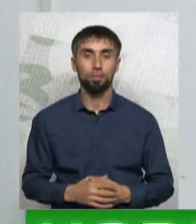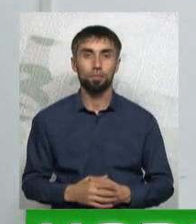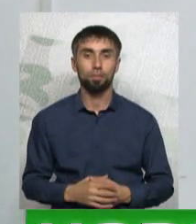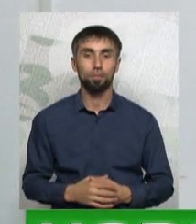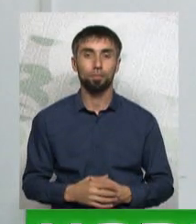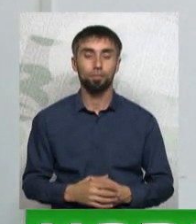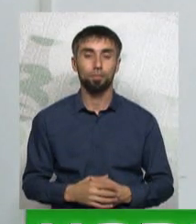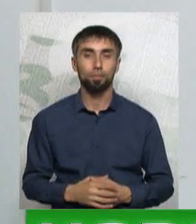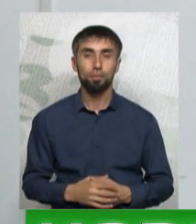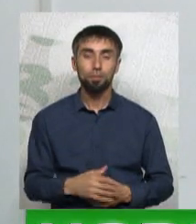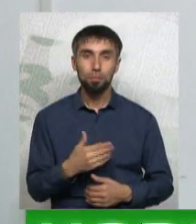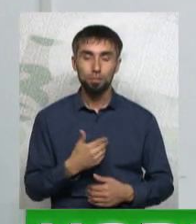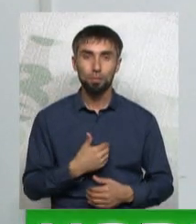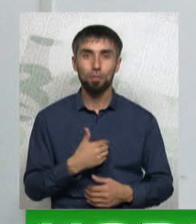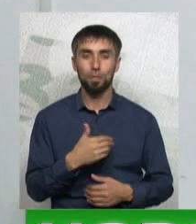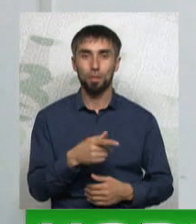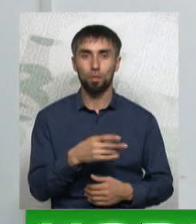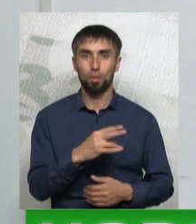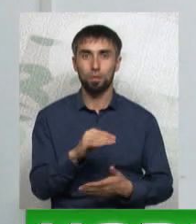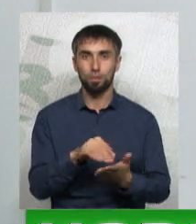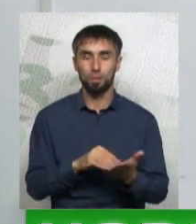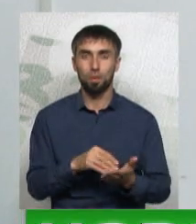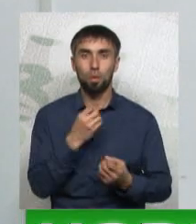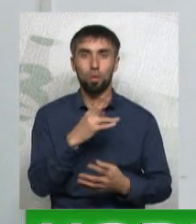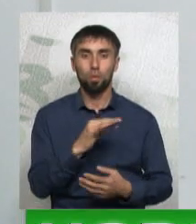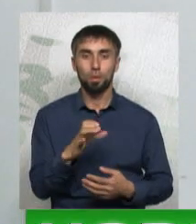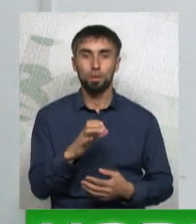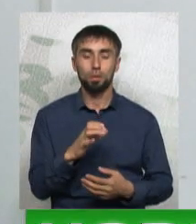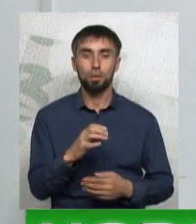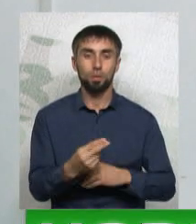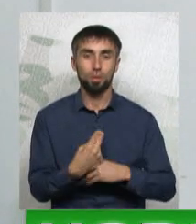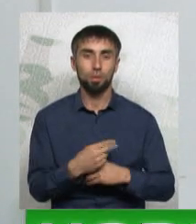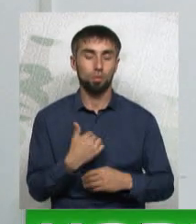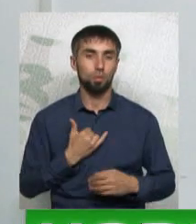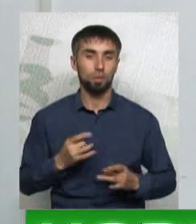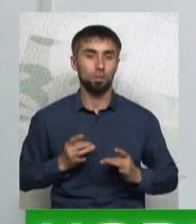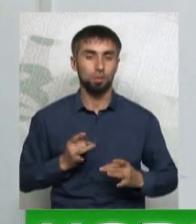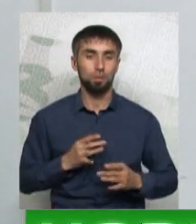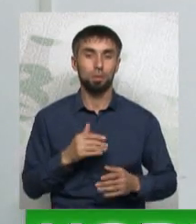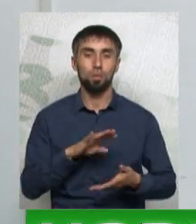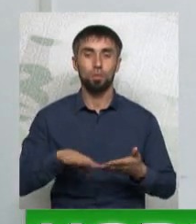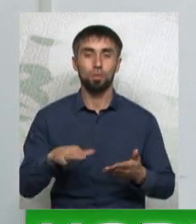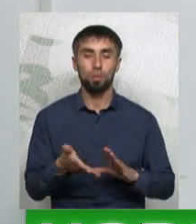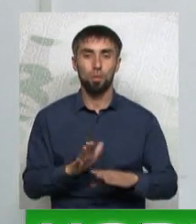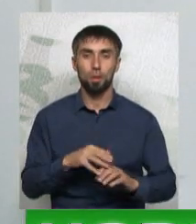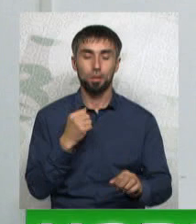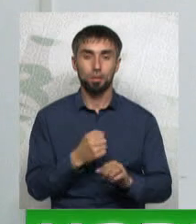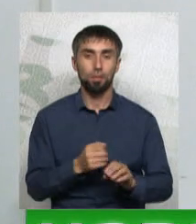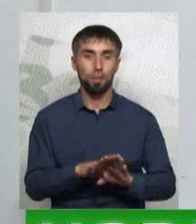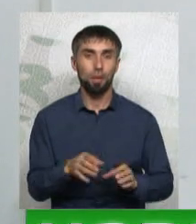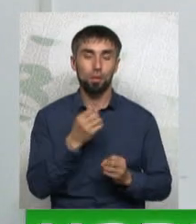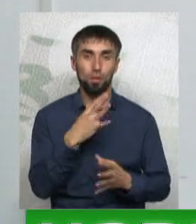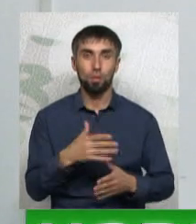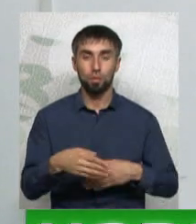прописали хороший комплекс лечения. У меня неврологическое заболевание, я после тяжелой аварии. Тоже